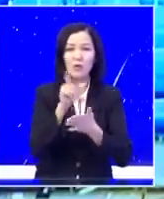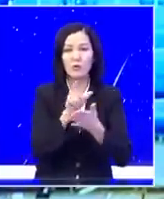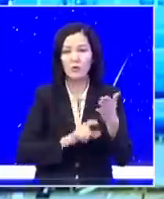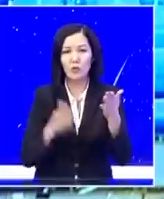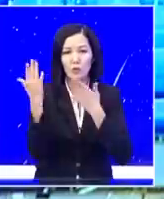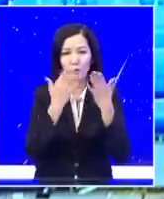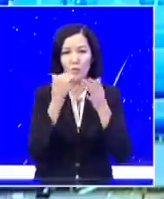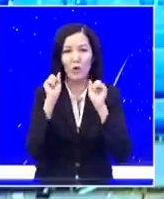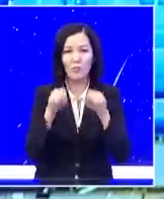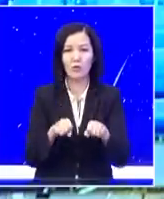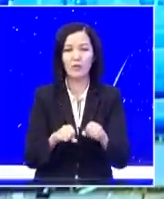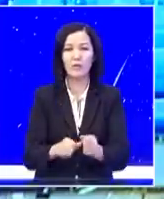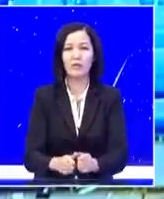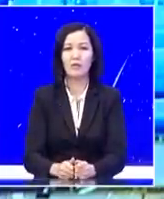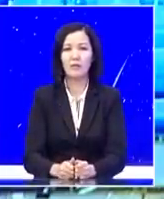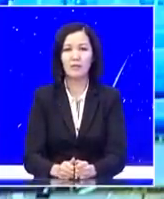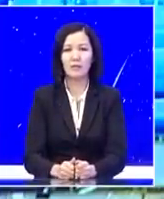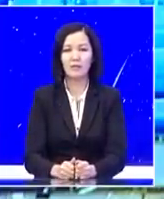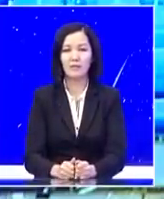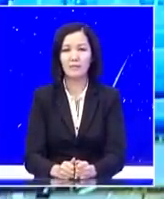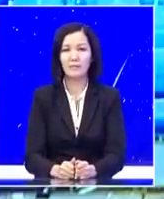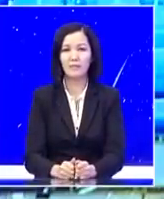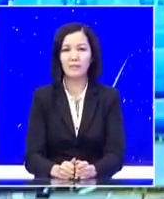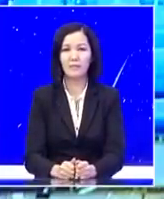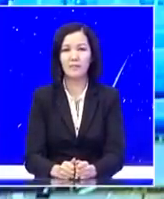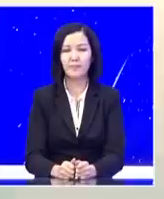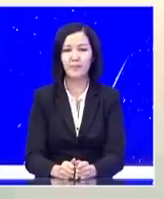Ауаны көкейдегіні дөп басады.